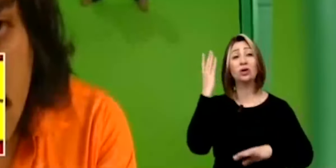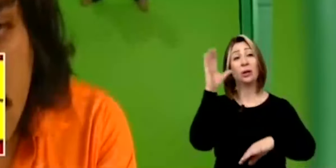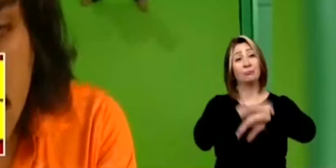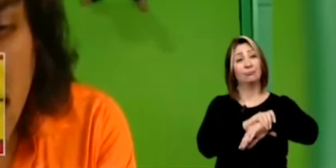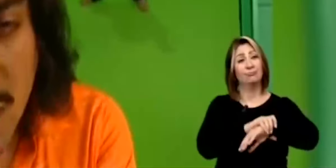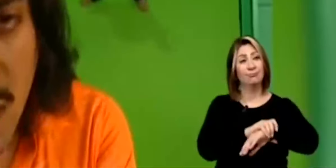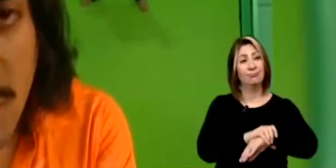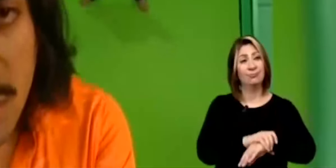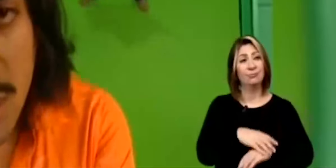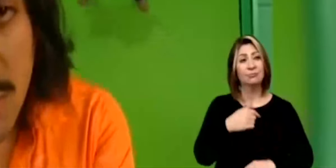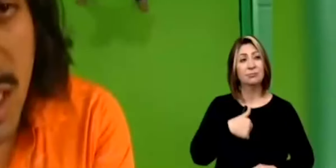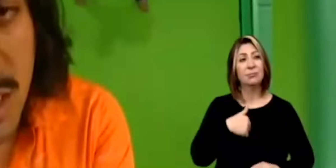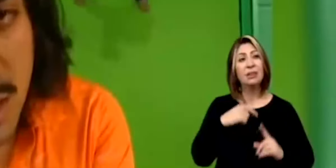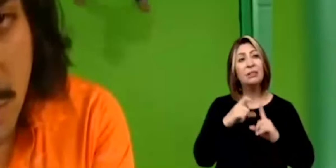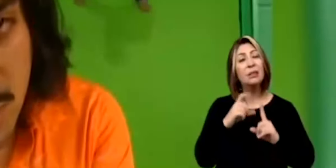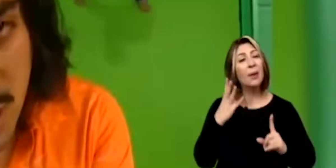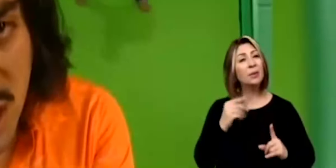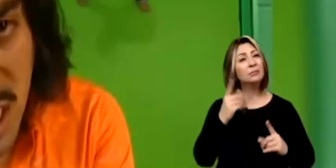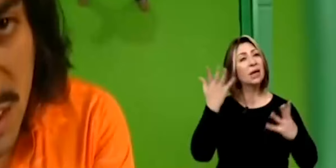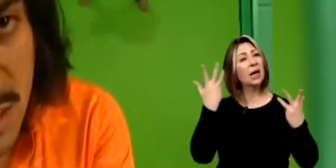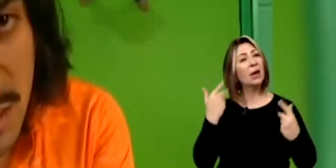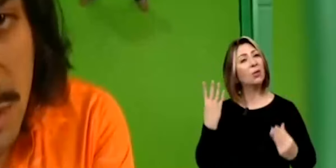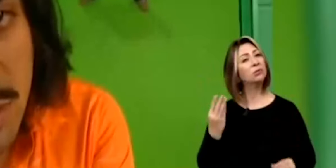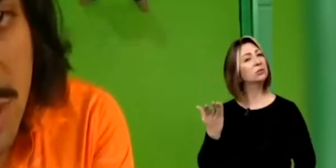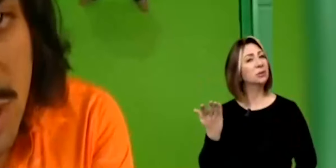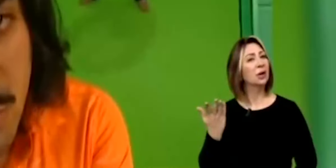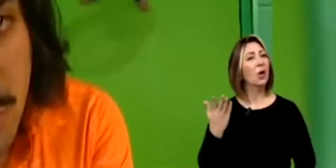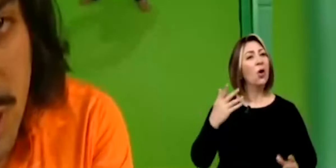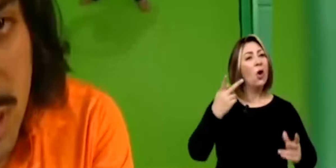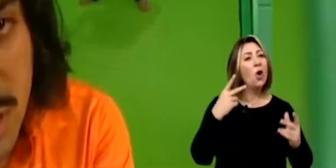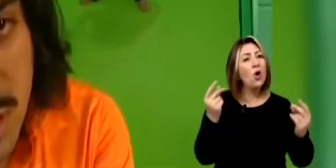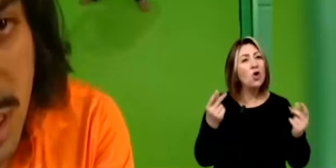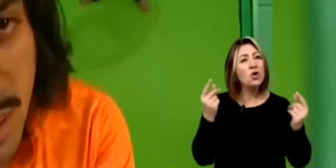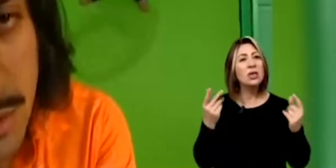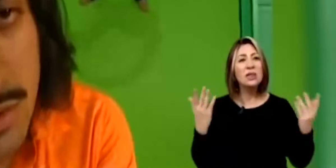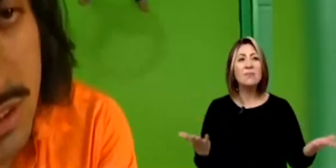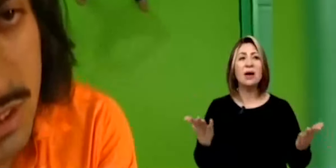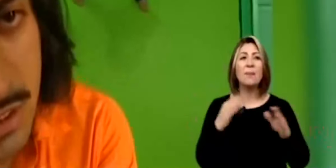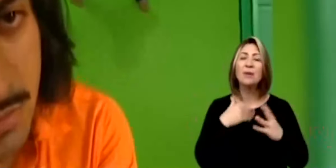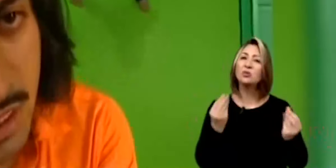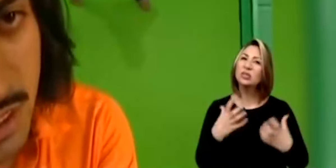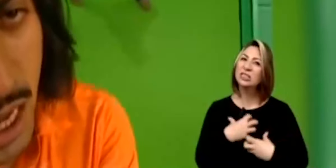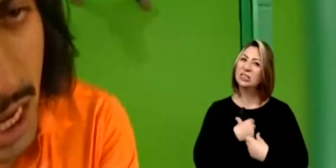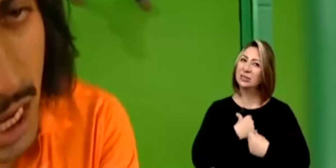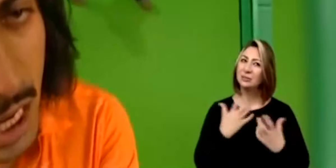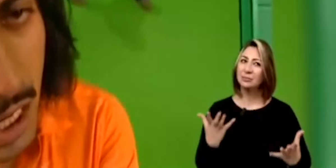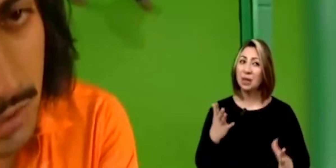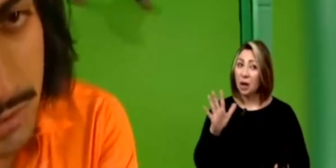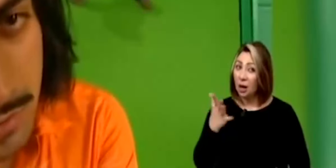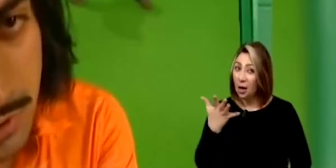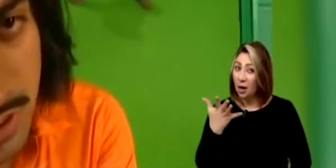keşfetmiştik. Ben damat olayım, sen gelin ol işte ya. Oynayalım şunu artık ya, ben çok sıkıldım bak.